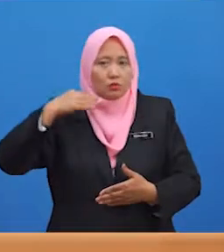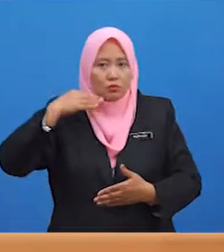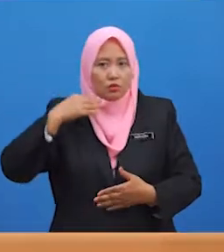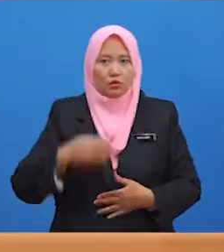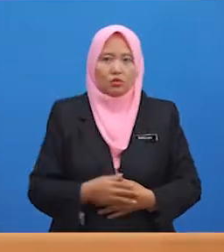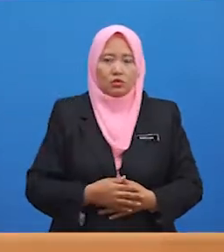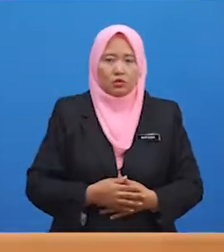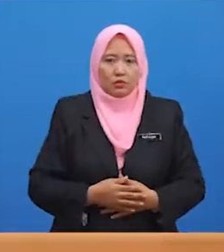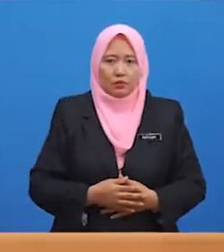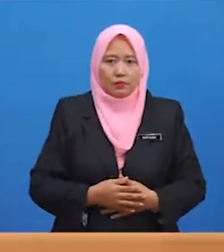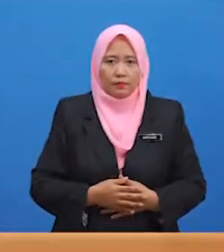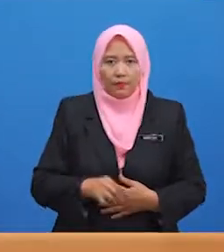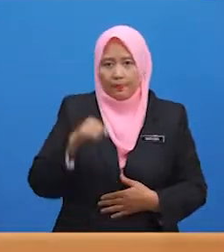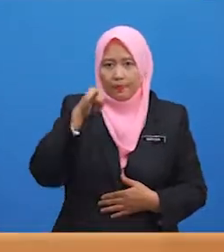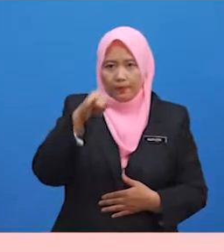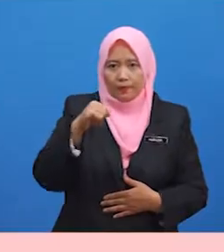mengalami kecederaan kepala.